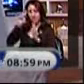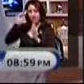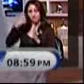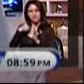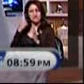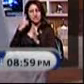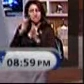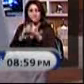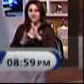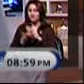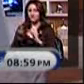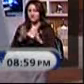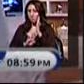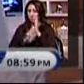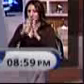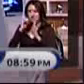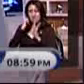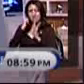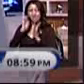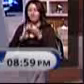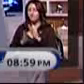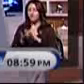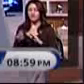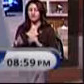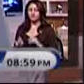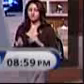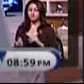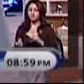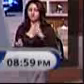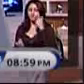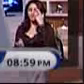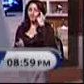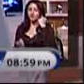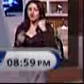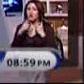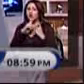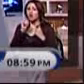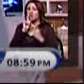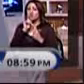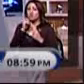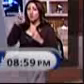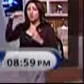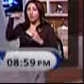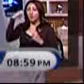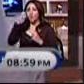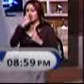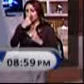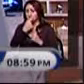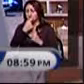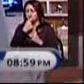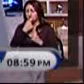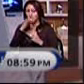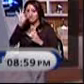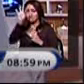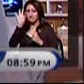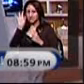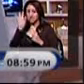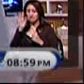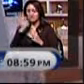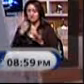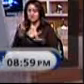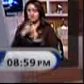ان الراجل، حتى لو هم معترضين على عزاي معترضين على شرعية محمد مرسي اصلا، انما انت